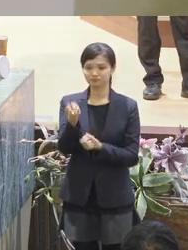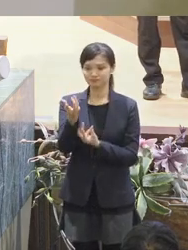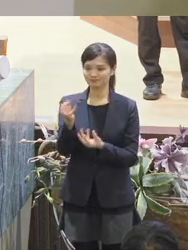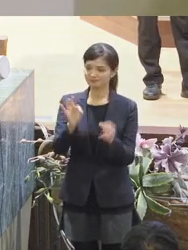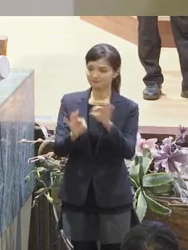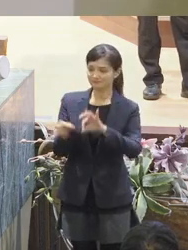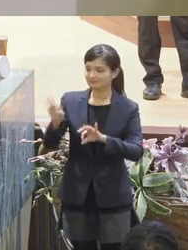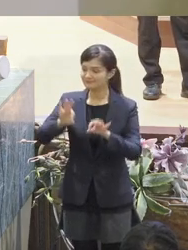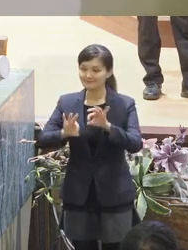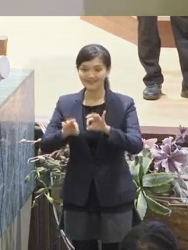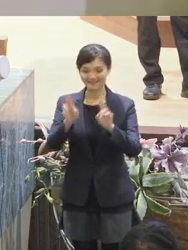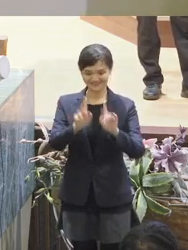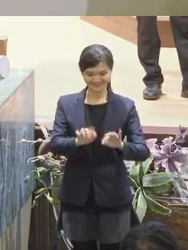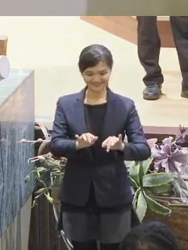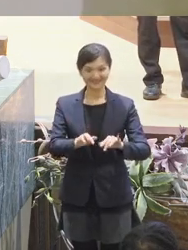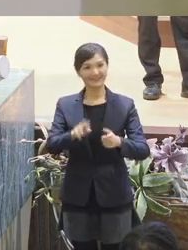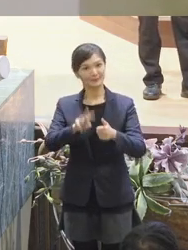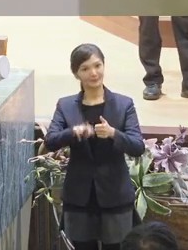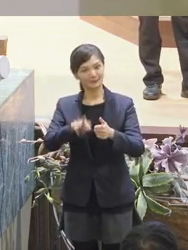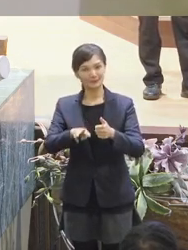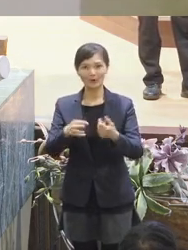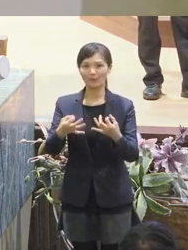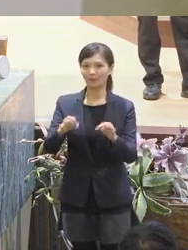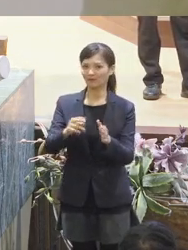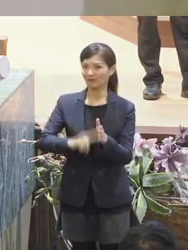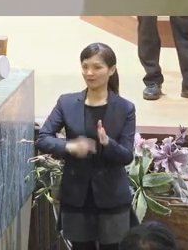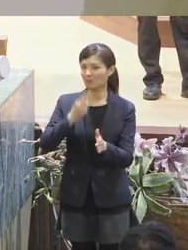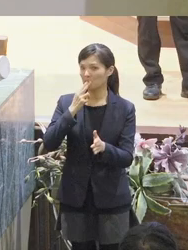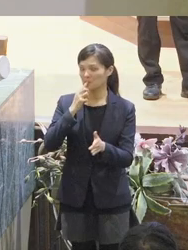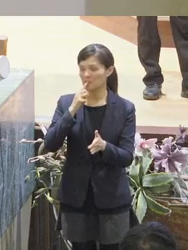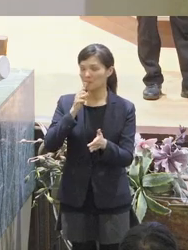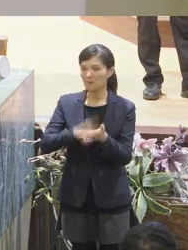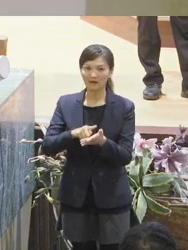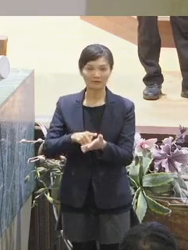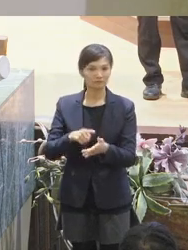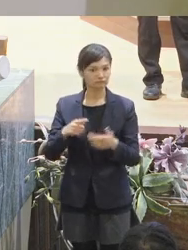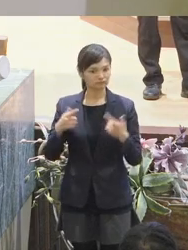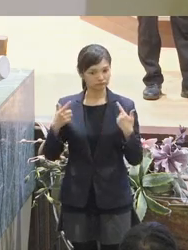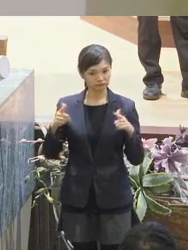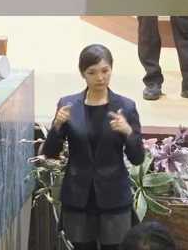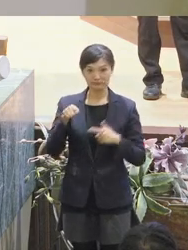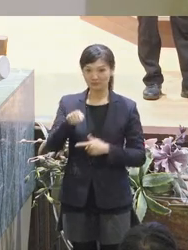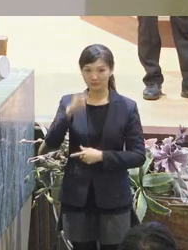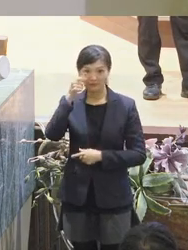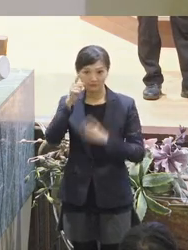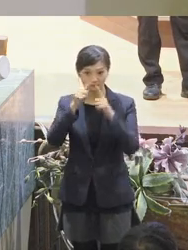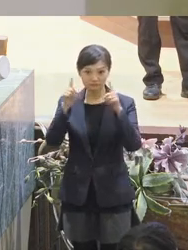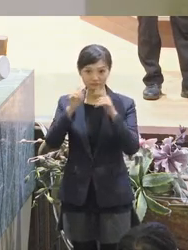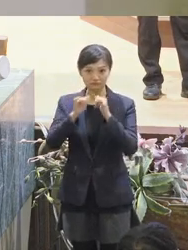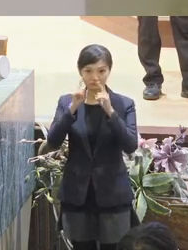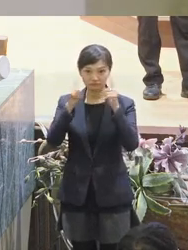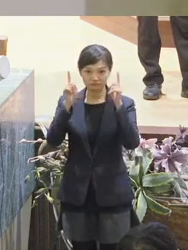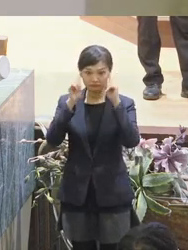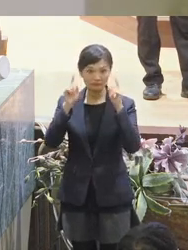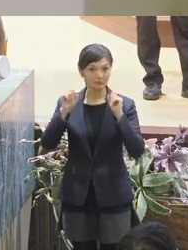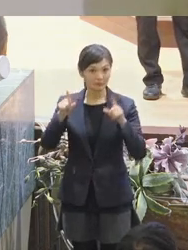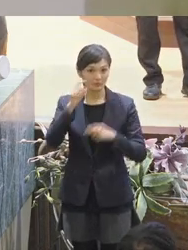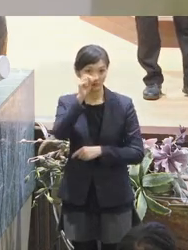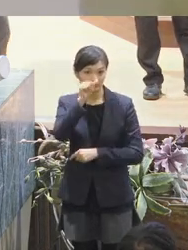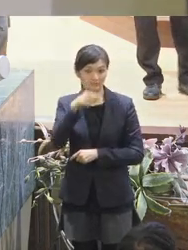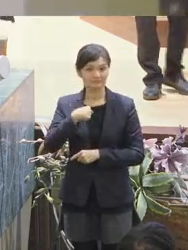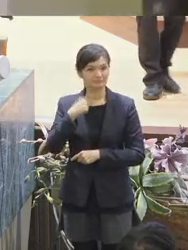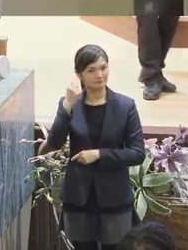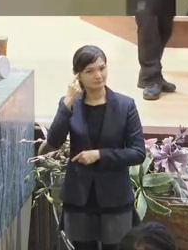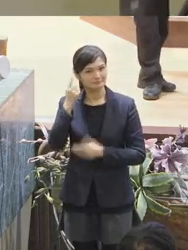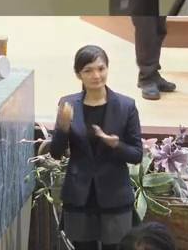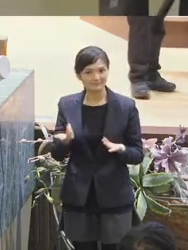练电脑技能这一方面，但是台南社大他告诉我说是很特别，那是如何特别？那我们就请黄焕章老师来